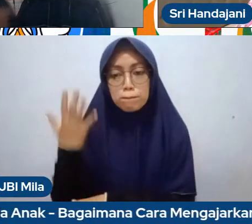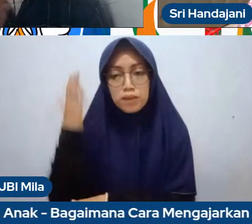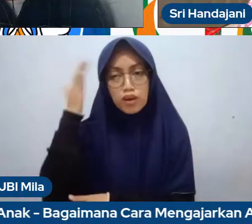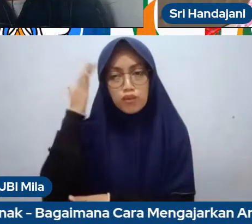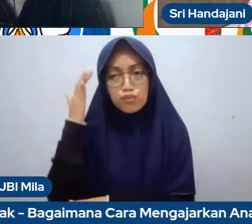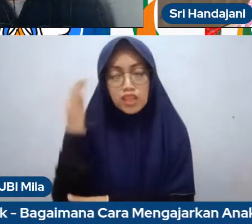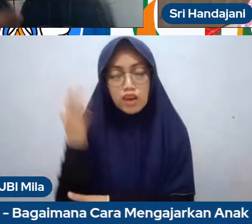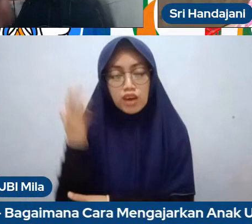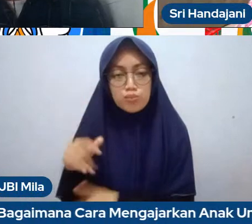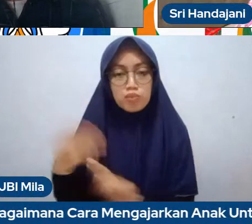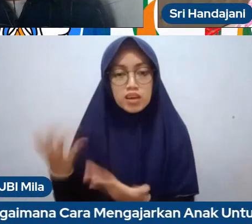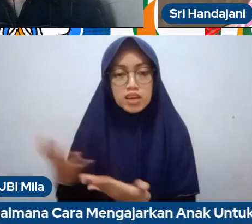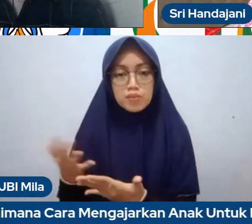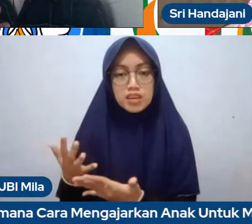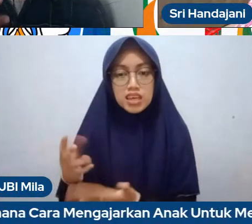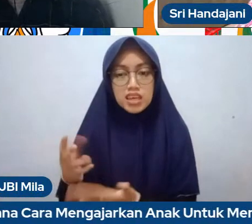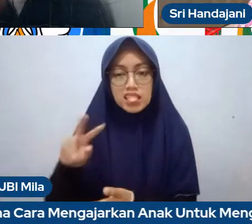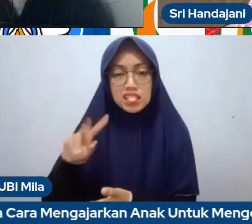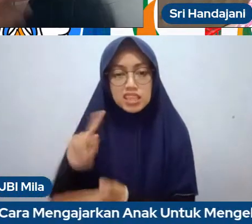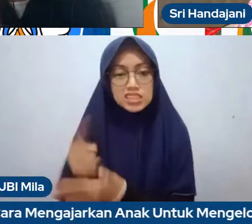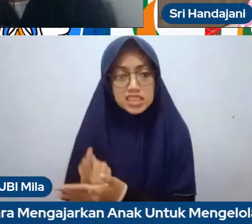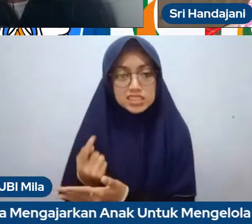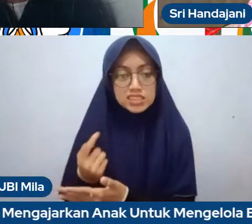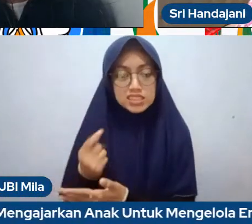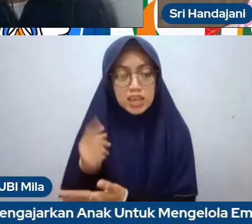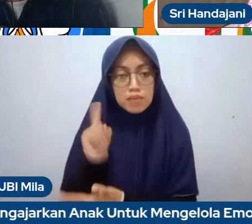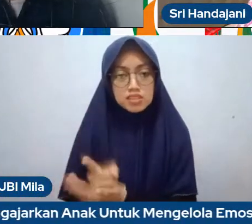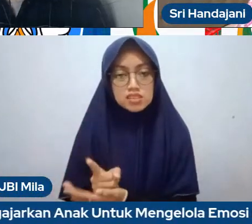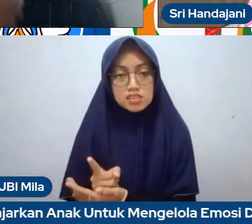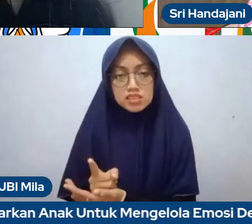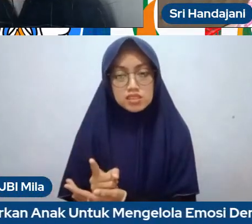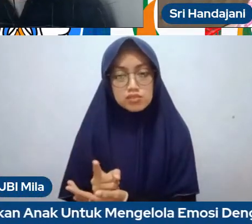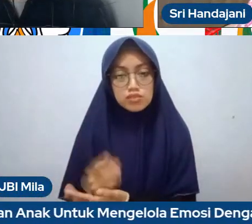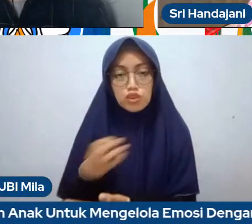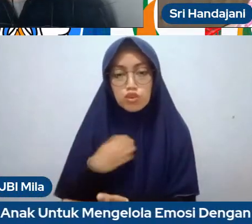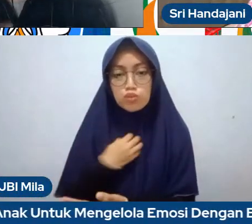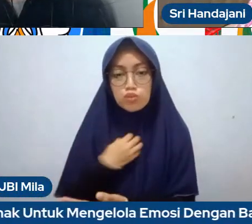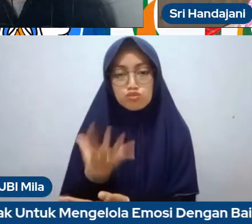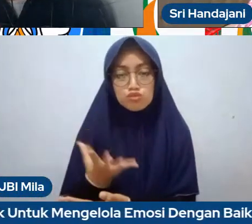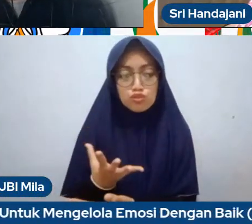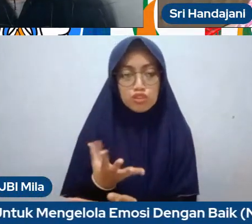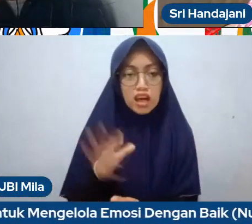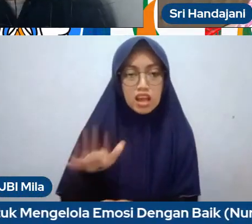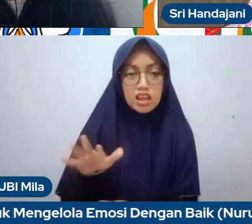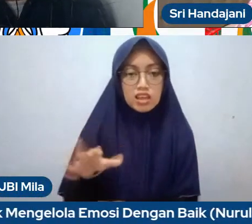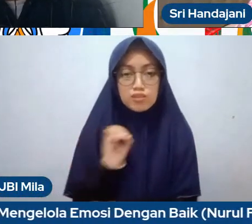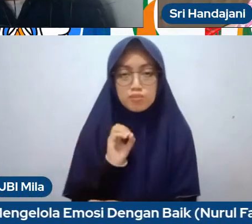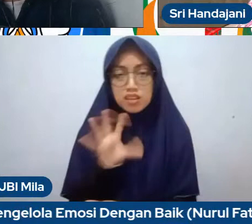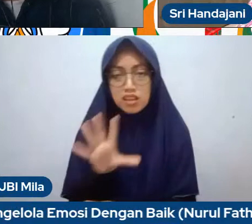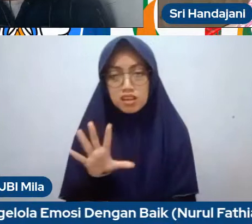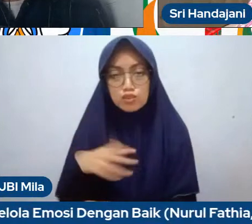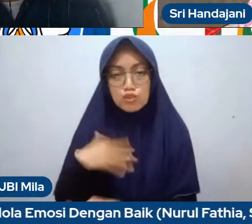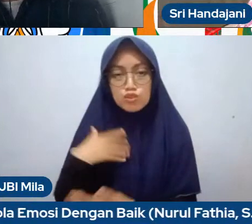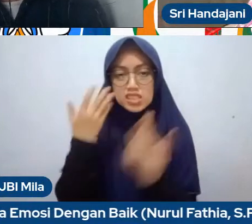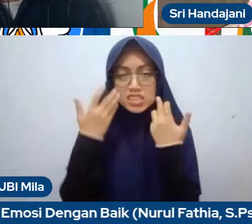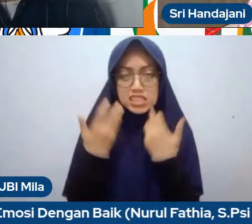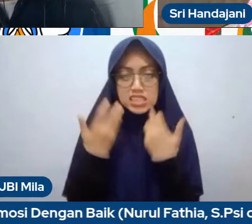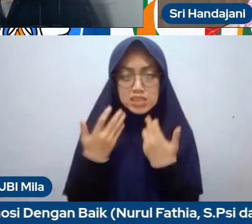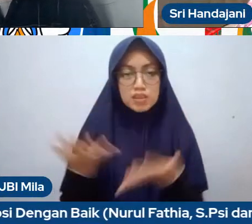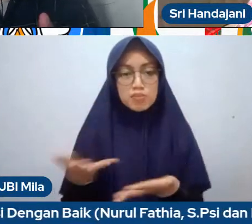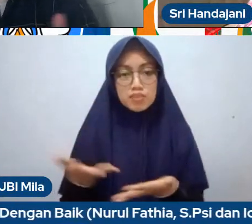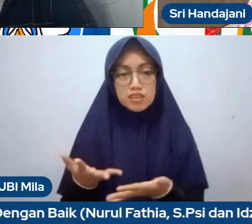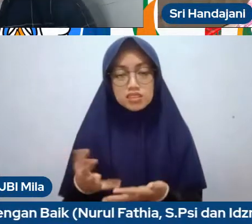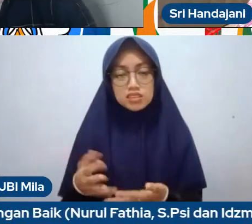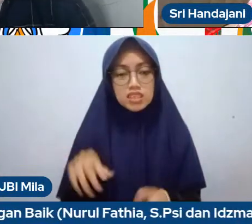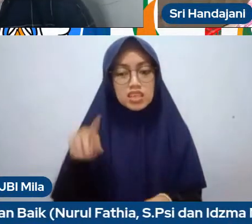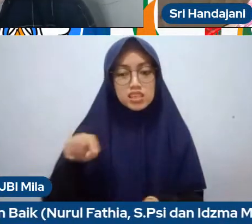Jadi jelas cerita, iya guru saya mati, saya sedih, bla bla bla bla bla. Baru kemudian Rasulullah membantu dia mengolah emosinya, menghibur dia, diajakin